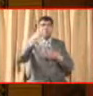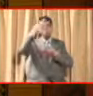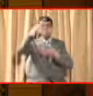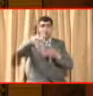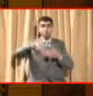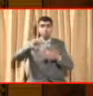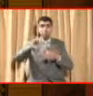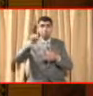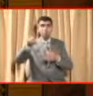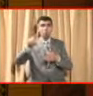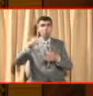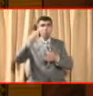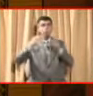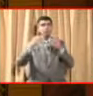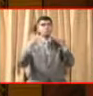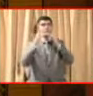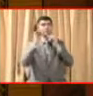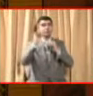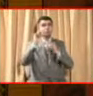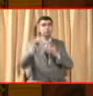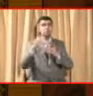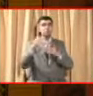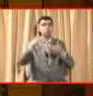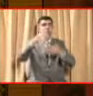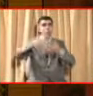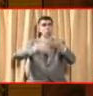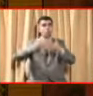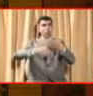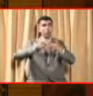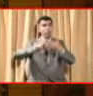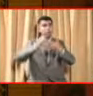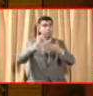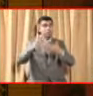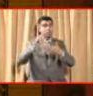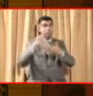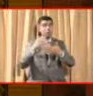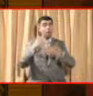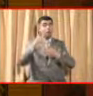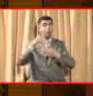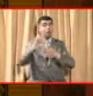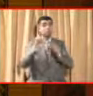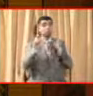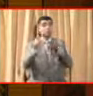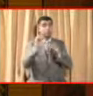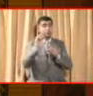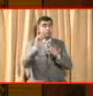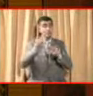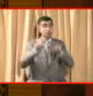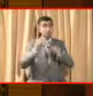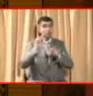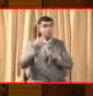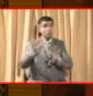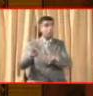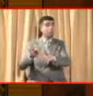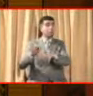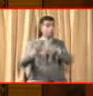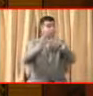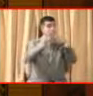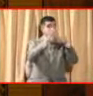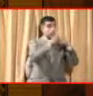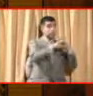المحكوم بها عليه. وقد حددت هذه الاتفاقية أسباب رفض الدولة المطلوب لديها نقل الشخص المحكوم عليه